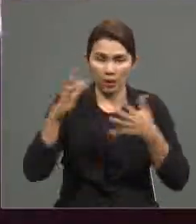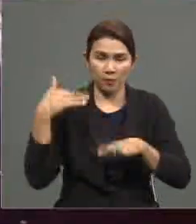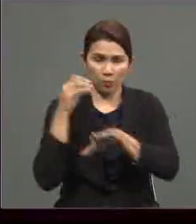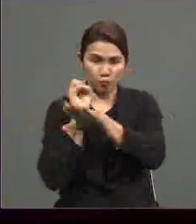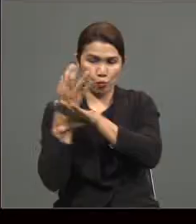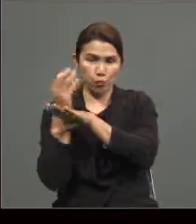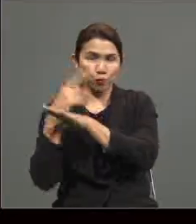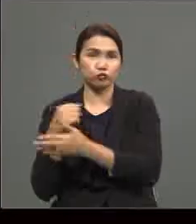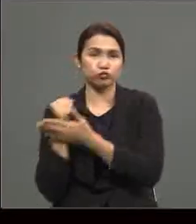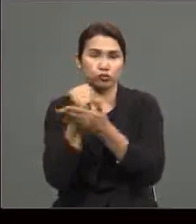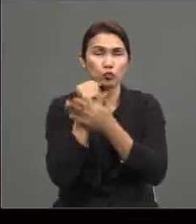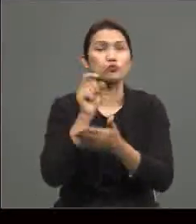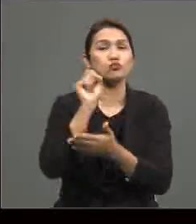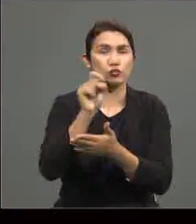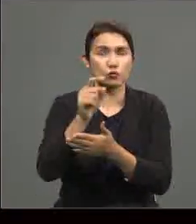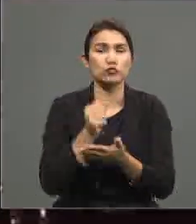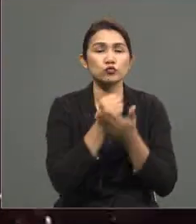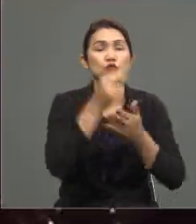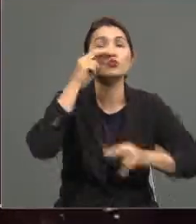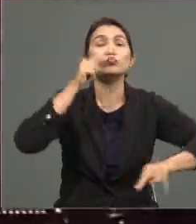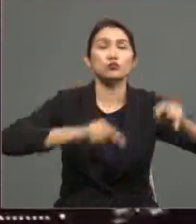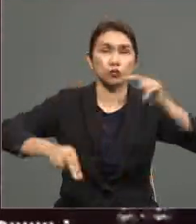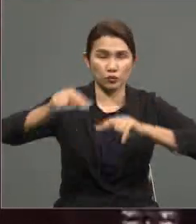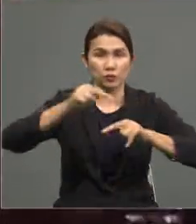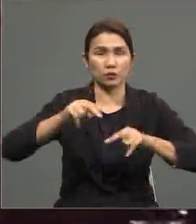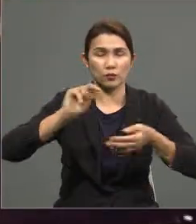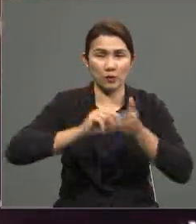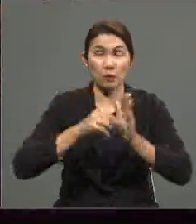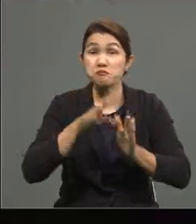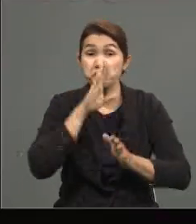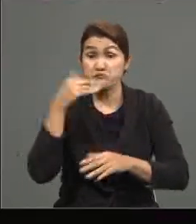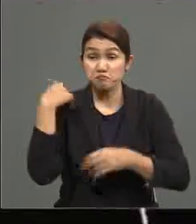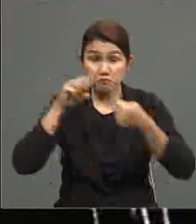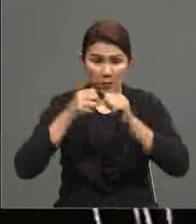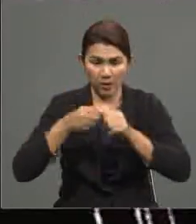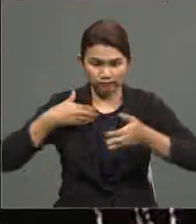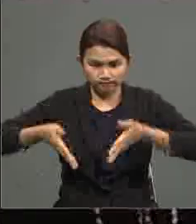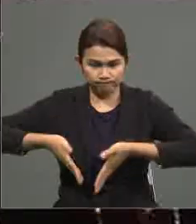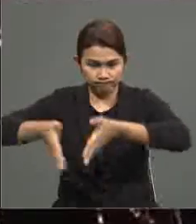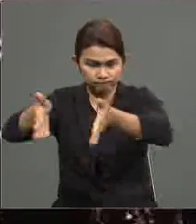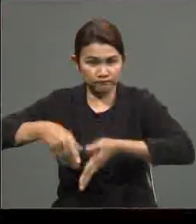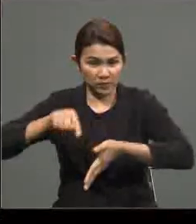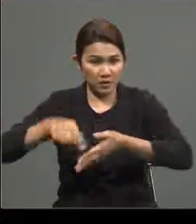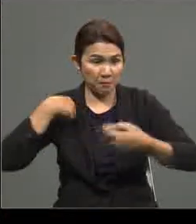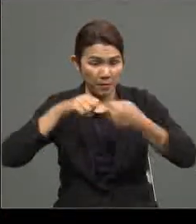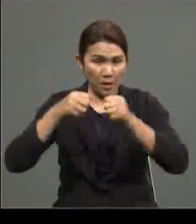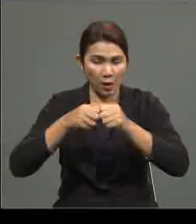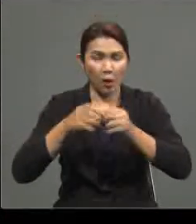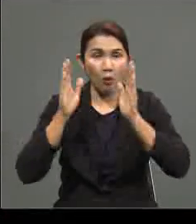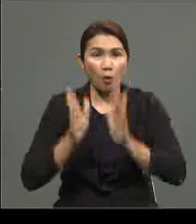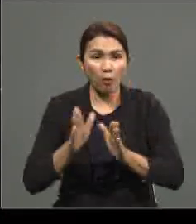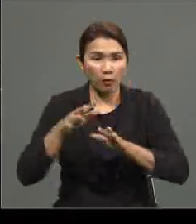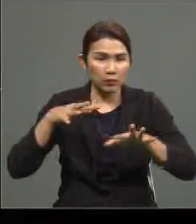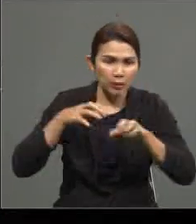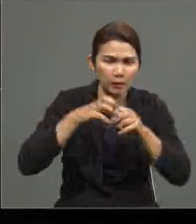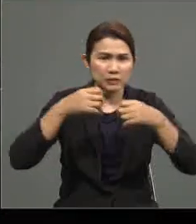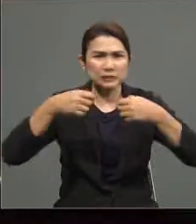เพื่อดูแลความปลอดภัยให้กับนักท่องเที่ยวด้วยค่ะก็คือเป็นเลนส์เฉพาะเลยนะเวลาที่เกิดเหตจะใช้เลนส์นี้ในการที่จะขนย้ายนะใน